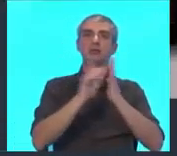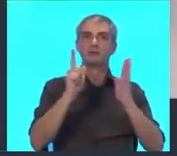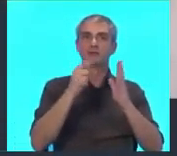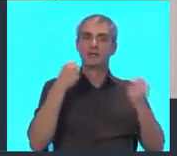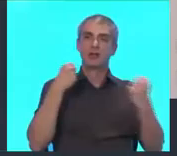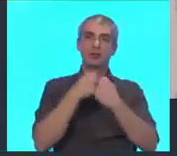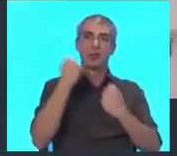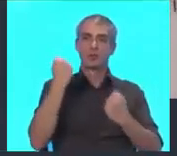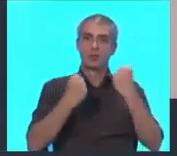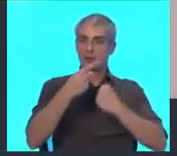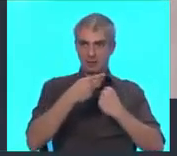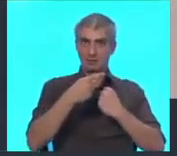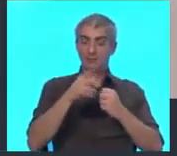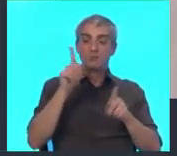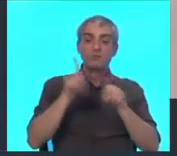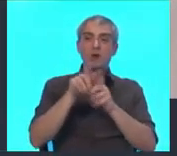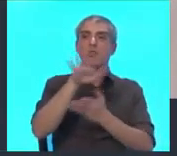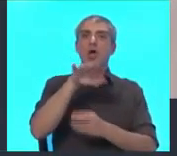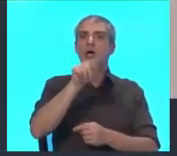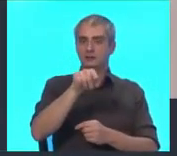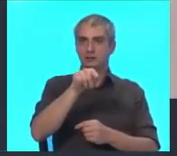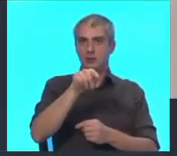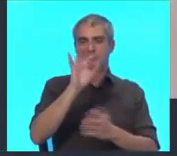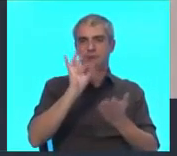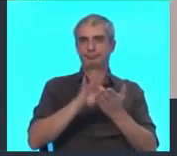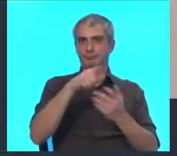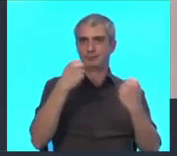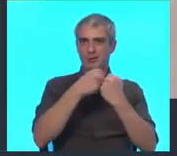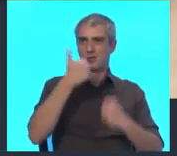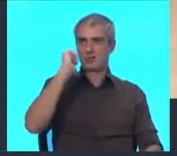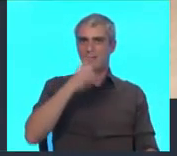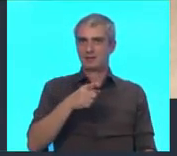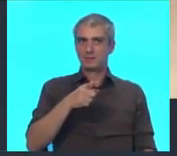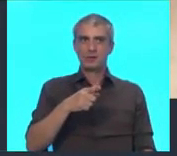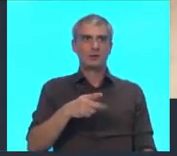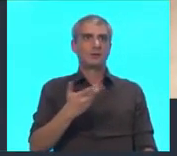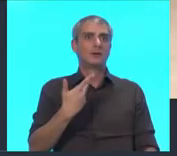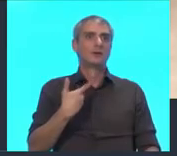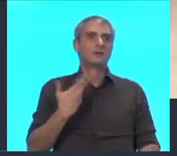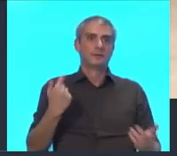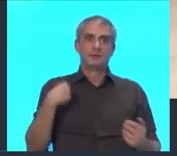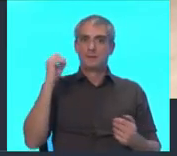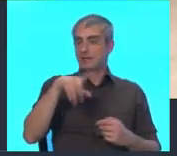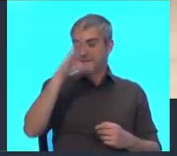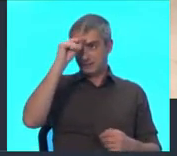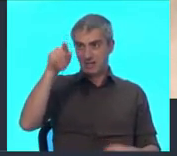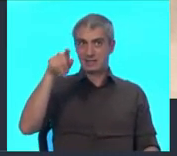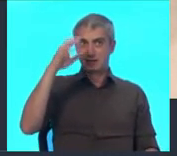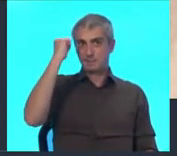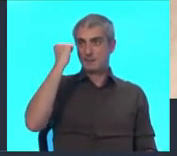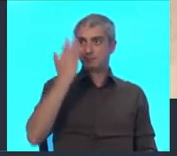דרכים באותו אזור שבו הראה התאונה אמש. ליבתי כי זה ילד ממצפה.